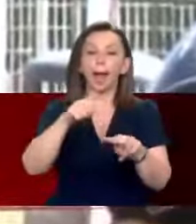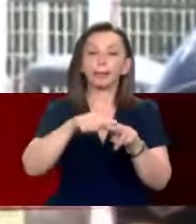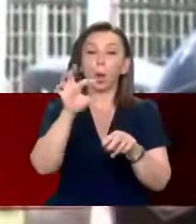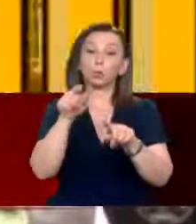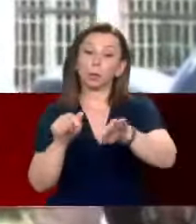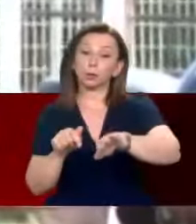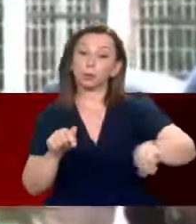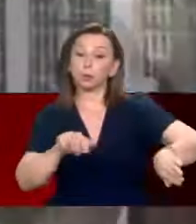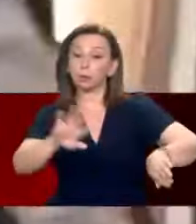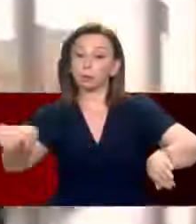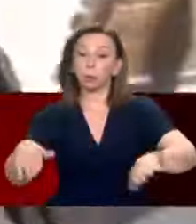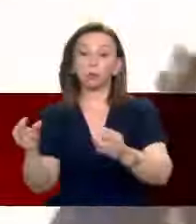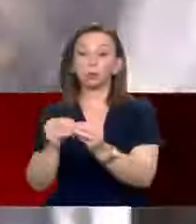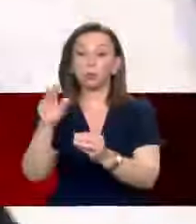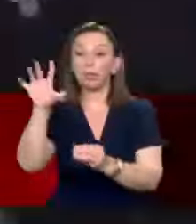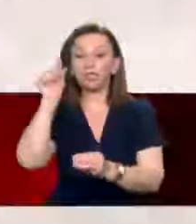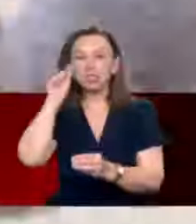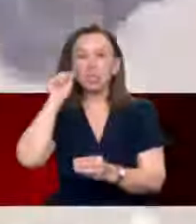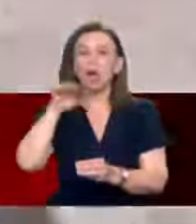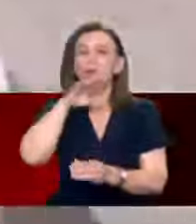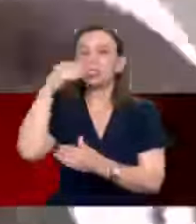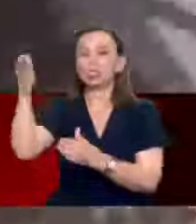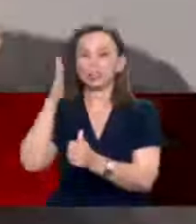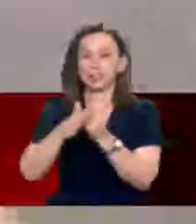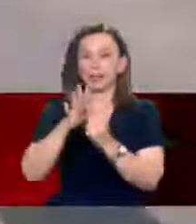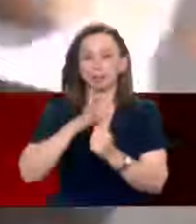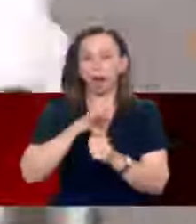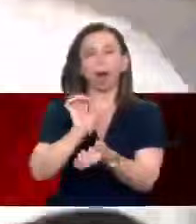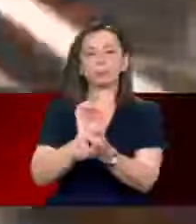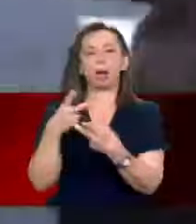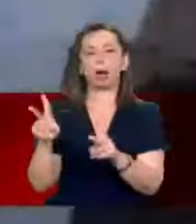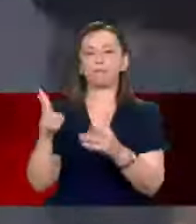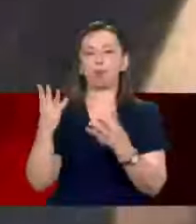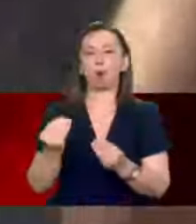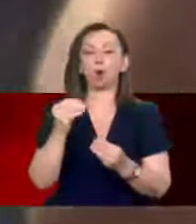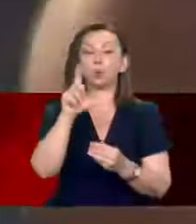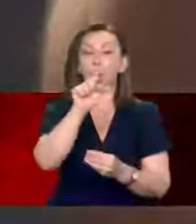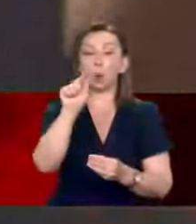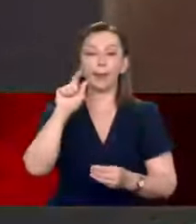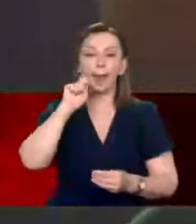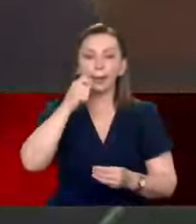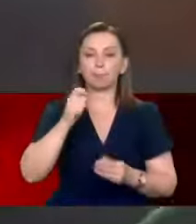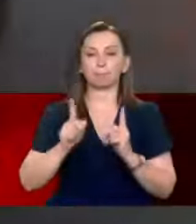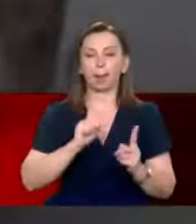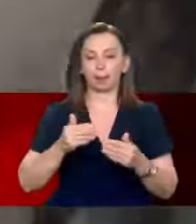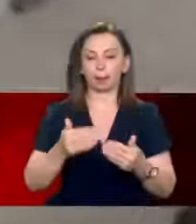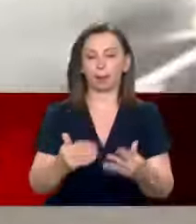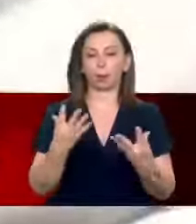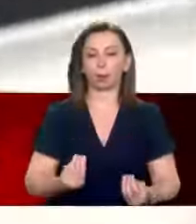Oktar dışındaki toplam tutuklu 5 sanık yurt dışına çıkış yasağı konularak tahliye edildi. Duruşma 11 Ekim ertelendi.